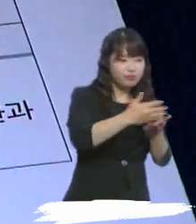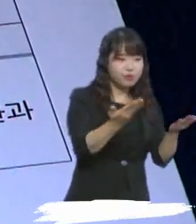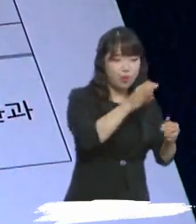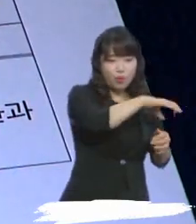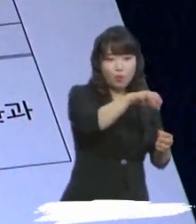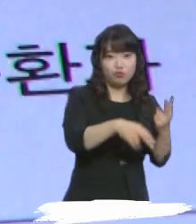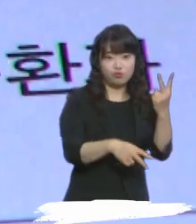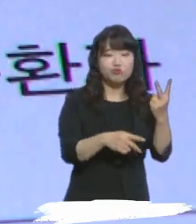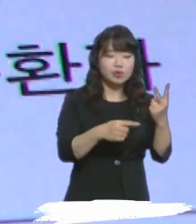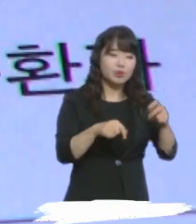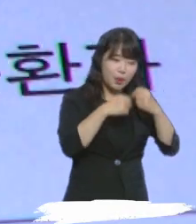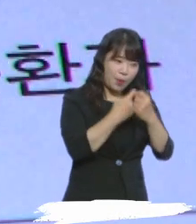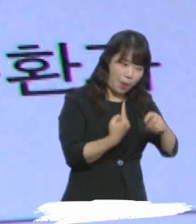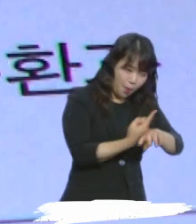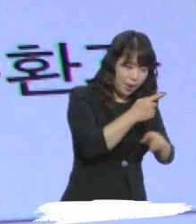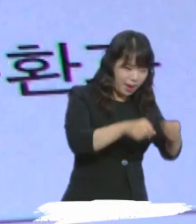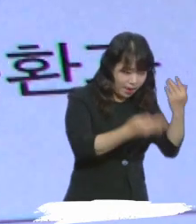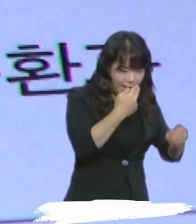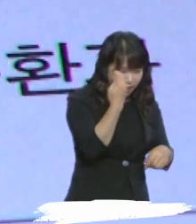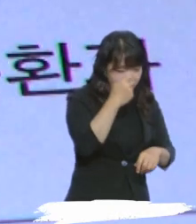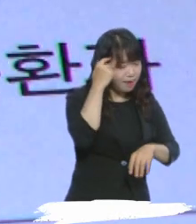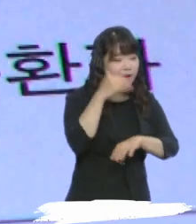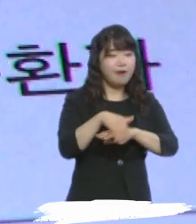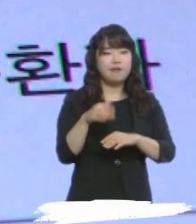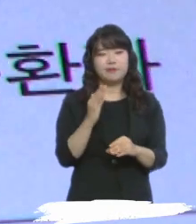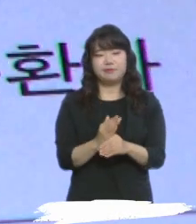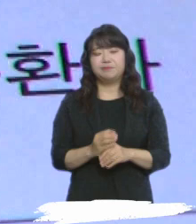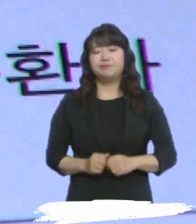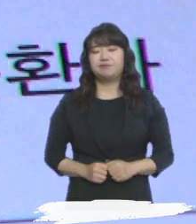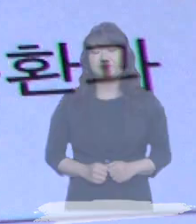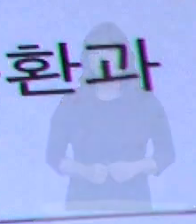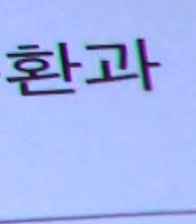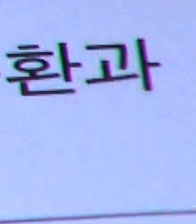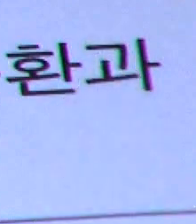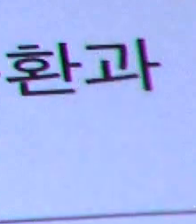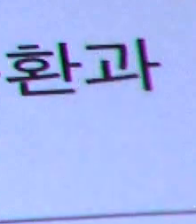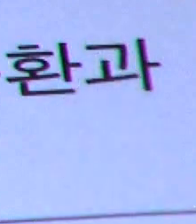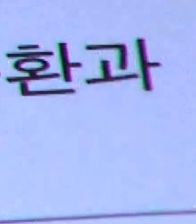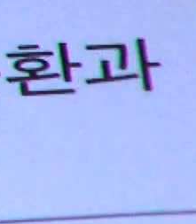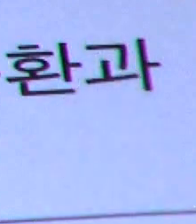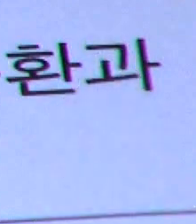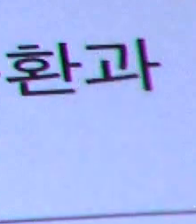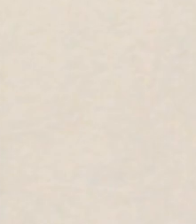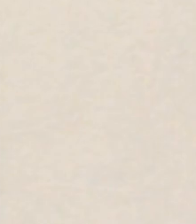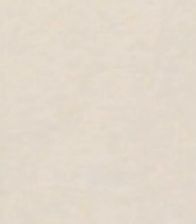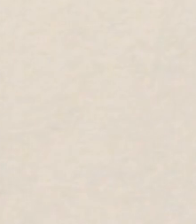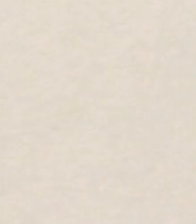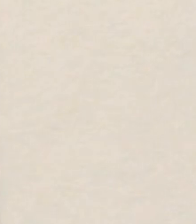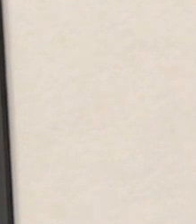특정 감사를 추진한다는 방침입니다. BTV 뉴스 강혜진입니다.